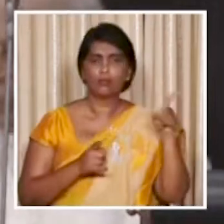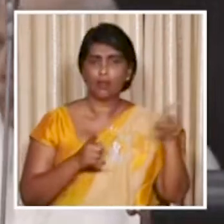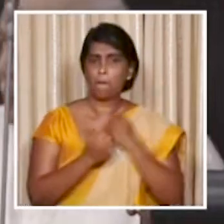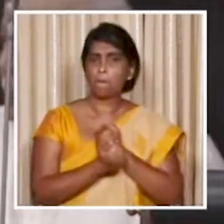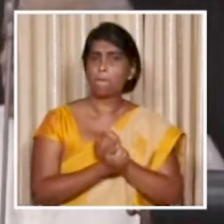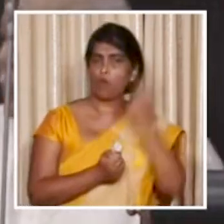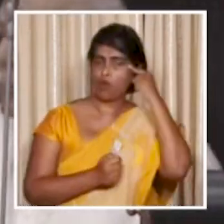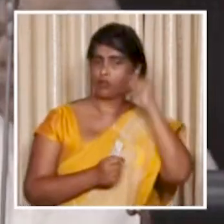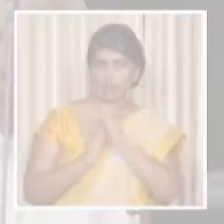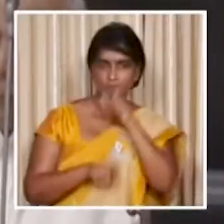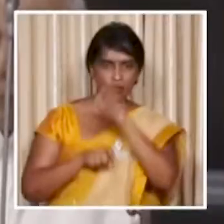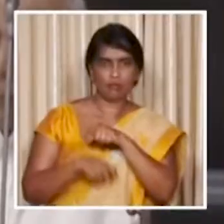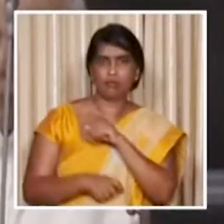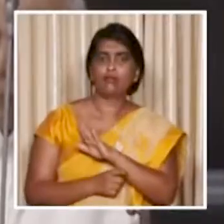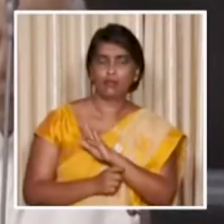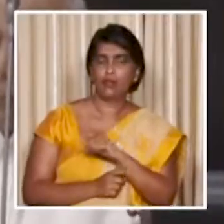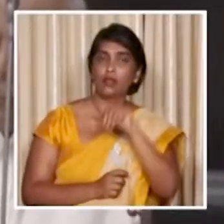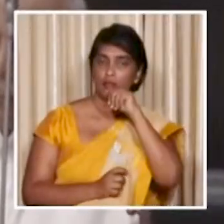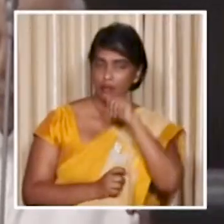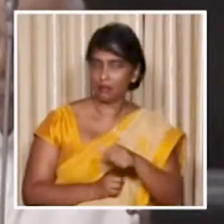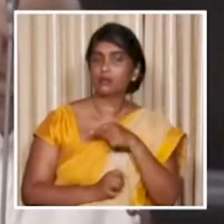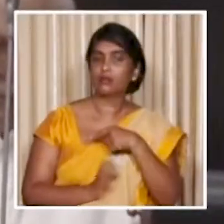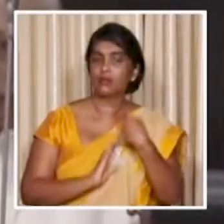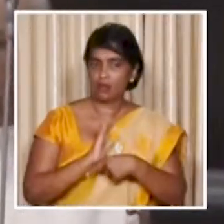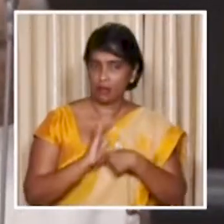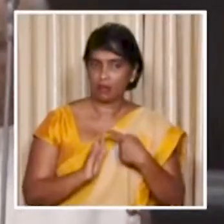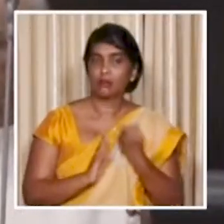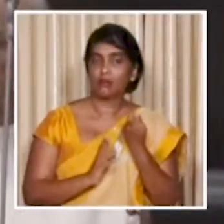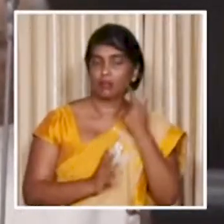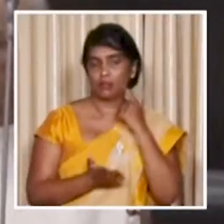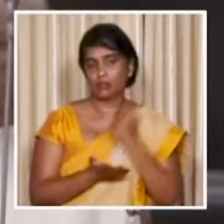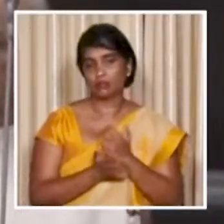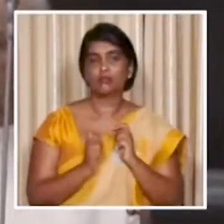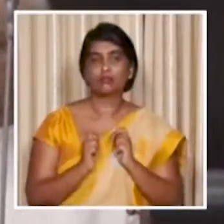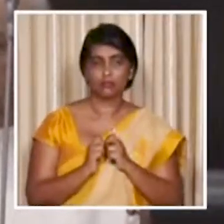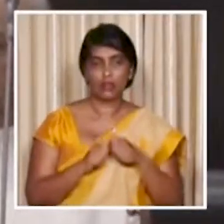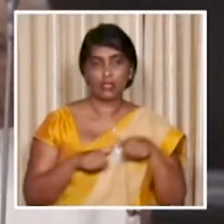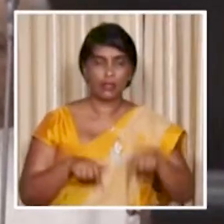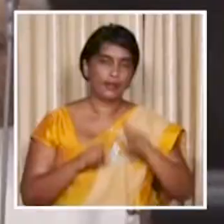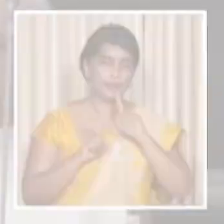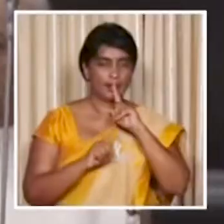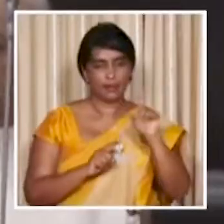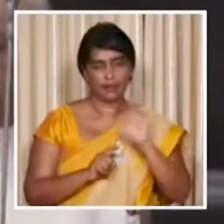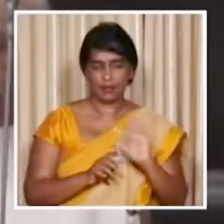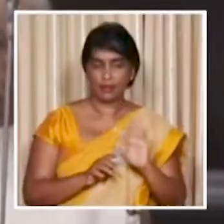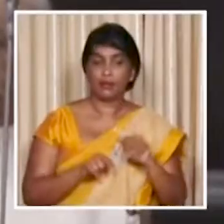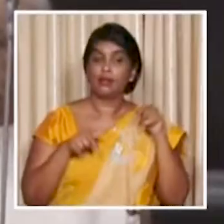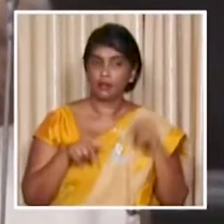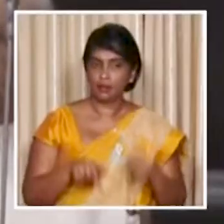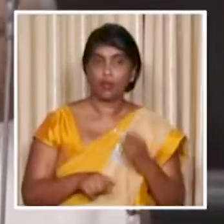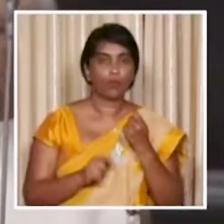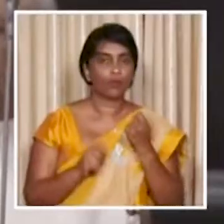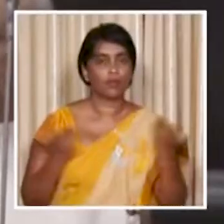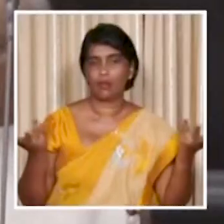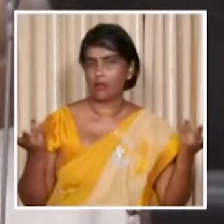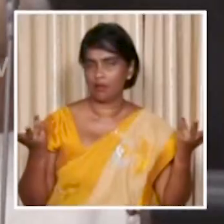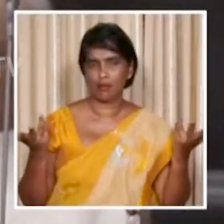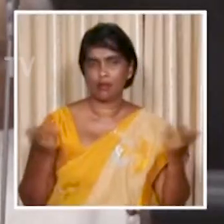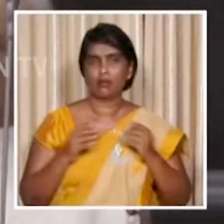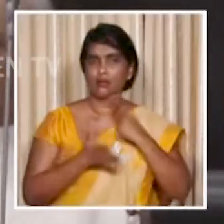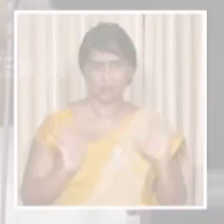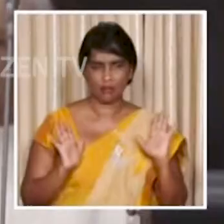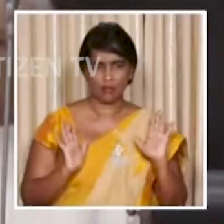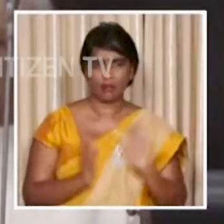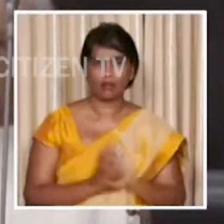පොලිසියට යාට විරුද්ධව නඩු දාන්න කියලා. ඇත්ත වශයෙන්ම මේ රටේ අද ආර්ථික තත්ත්වයක් තියෙනවා. මම ගන්න මෙතන කියන්නේ දැන්ට අපිට මුදල් නැහැ. මේක කල් දාන්න